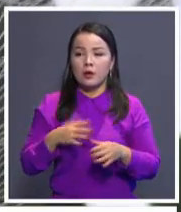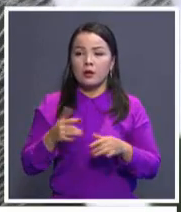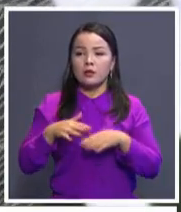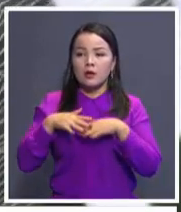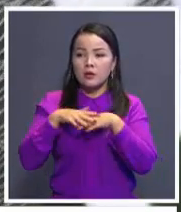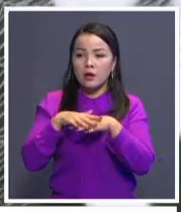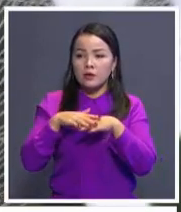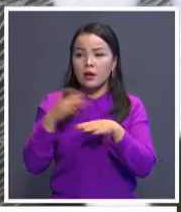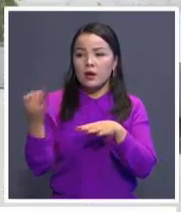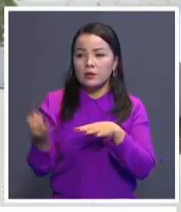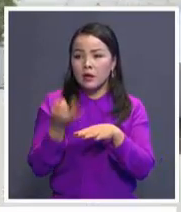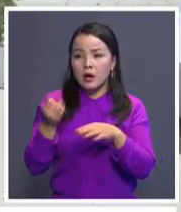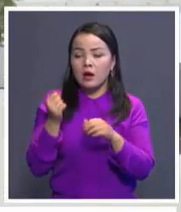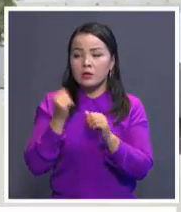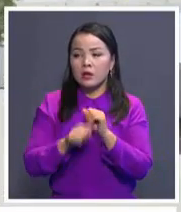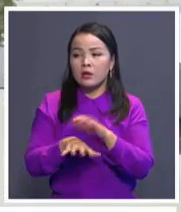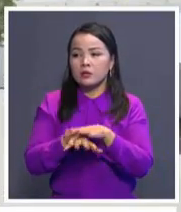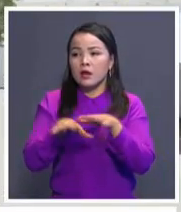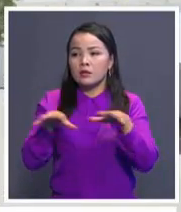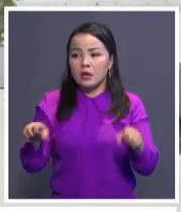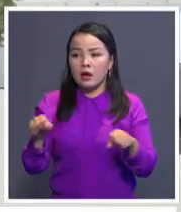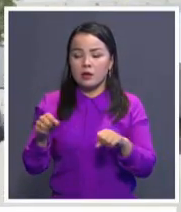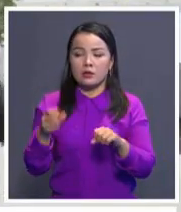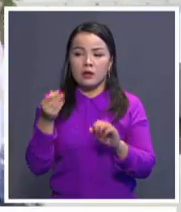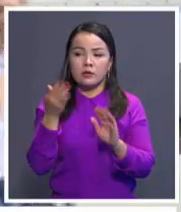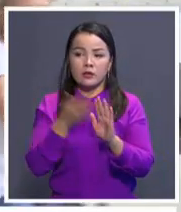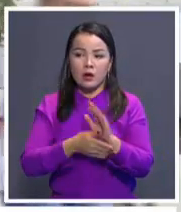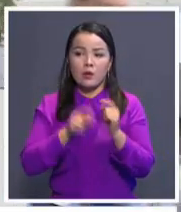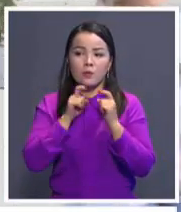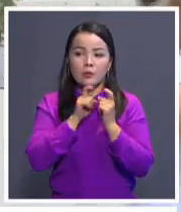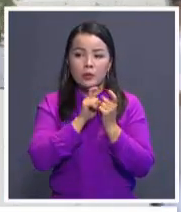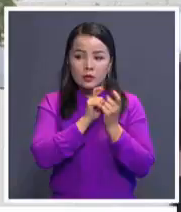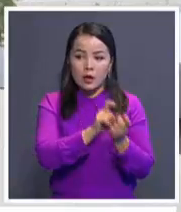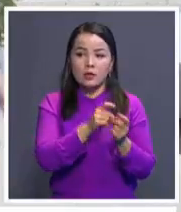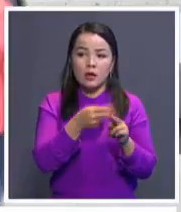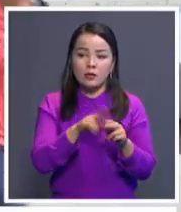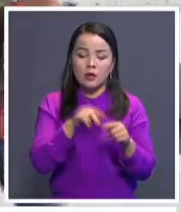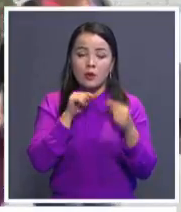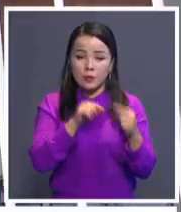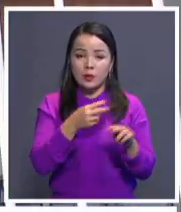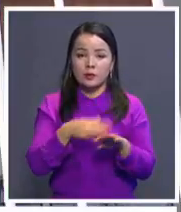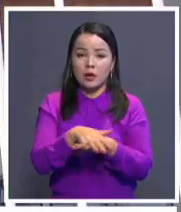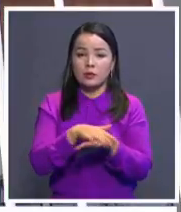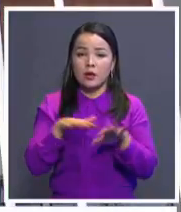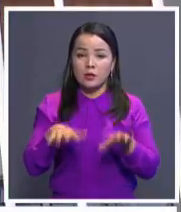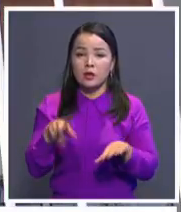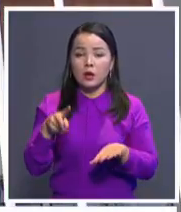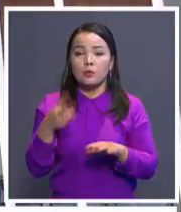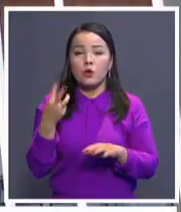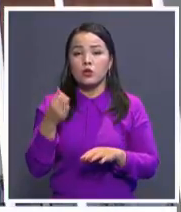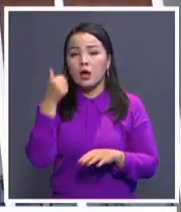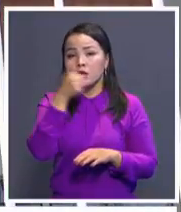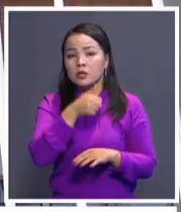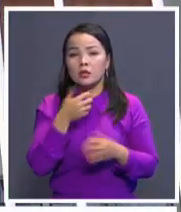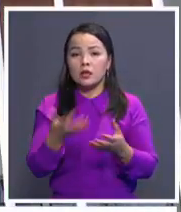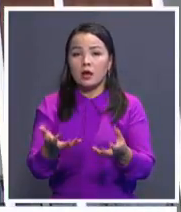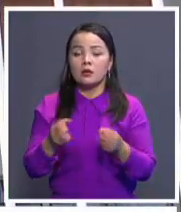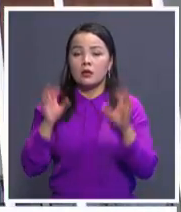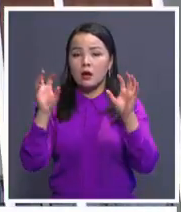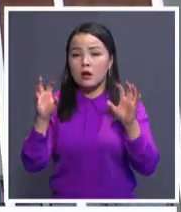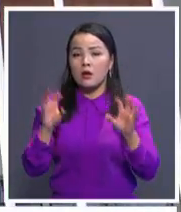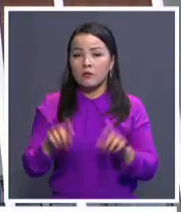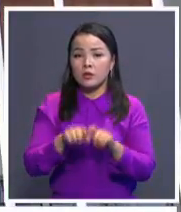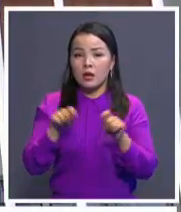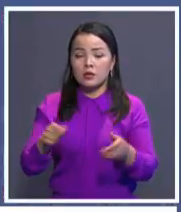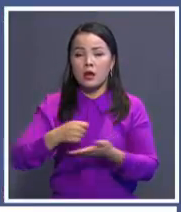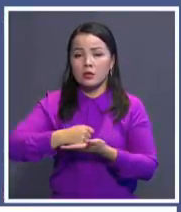жиһандағы елдердің бәрін шырмап алған жемқорлықпен күресу үшін Біріккен ұлттар ұйымы 2003 жылы конвенция қабылдады. Қарардың талаптары